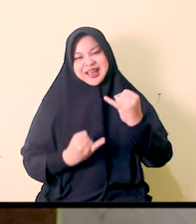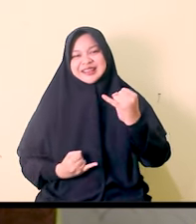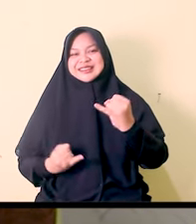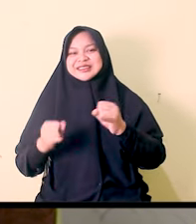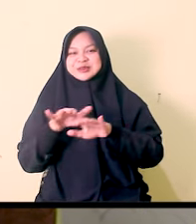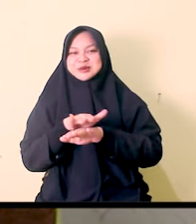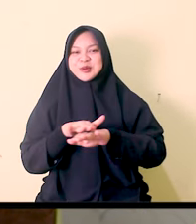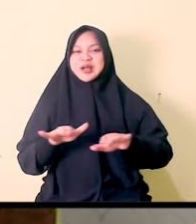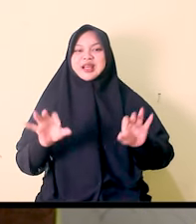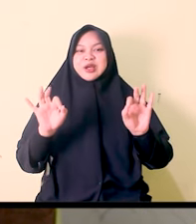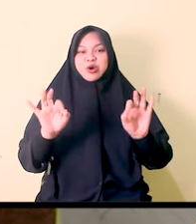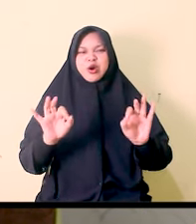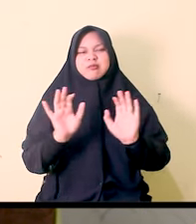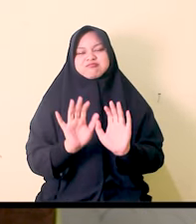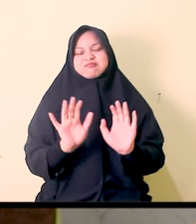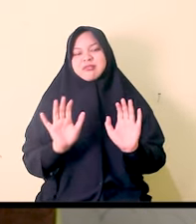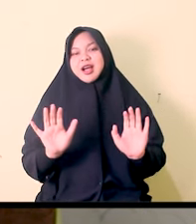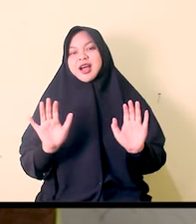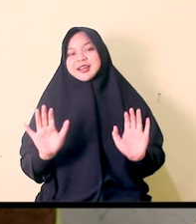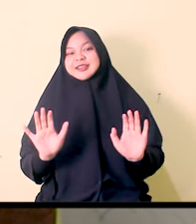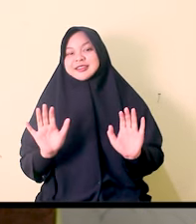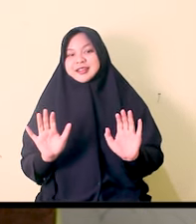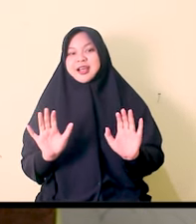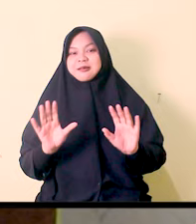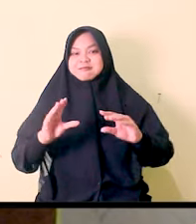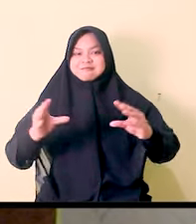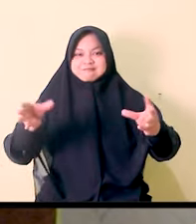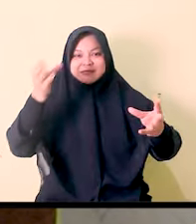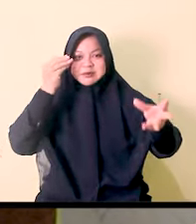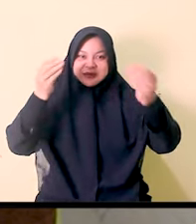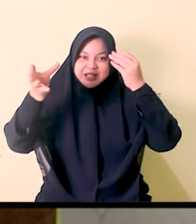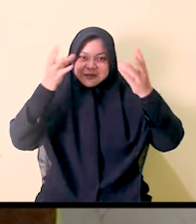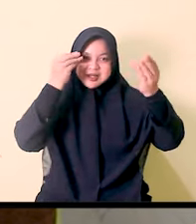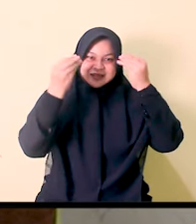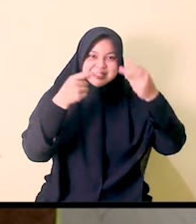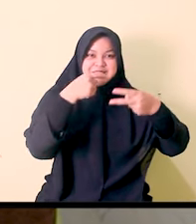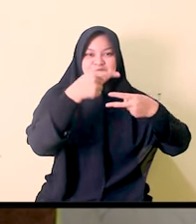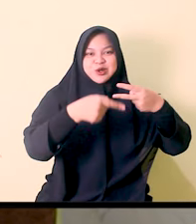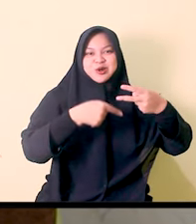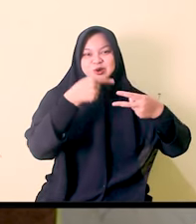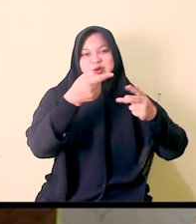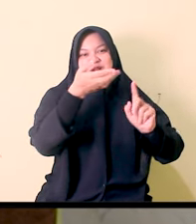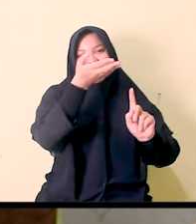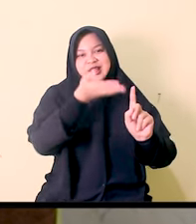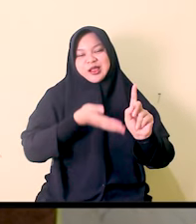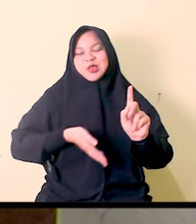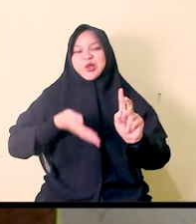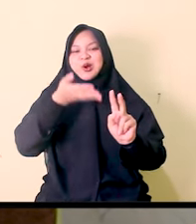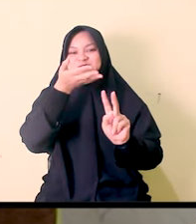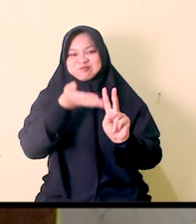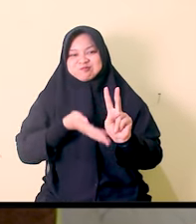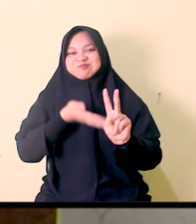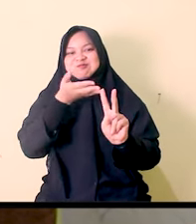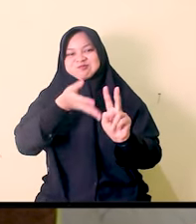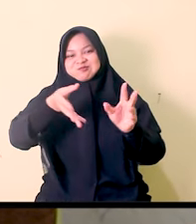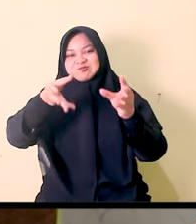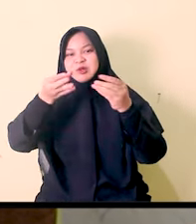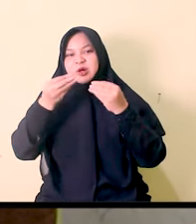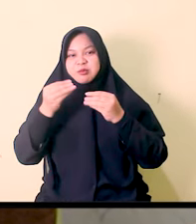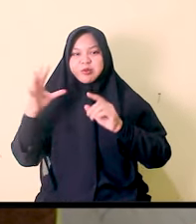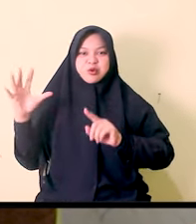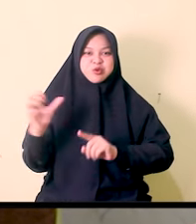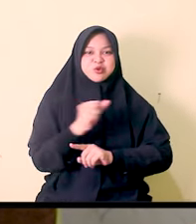penghujung acara banyak pembelajaran yang tentunya kita dapatkan dari dua aktor yang paling berperan di desa